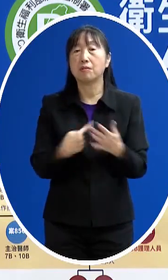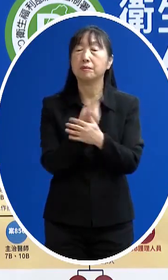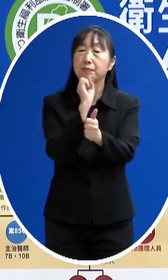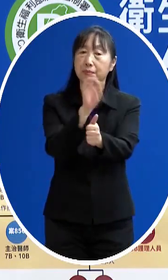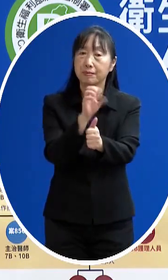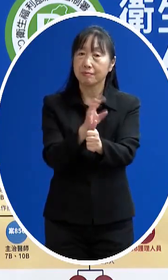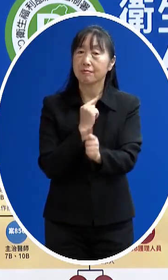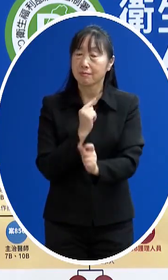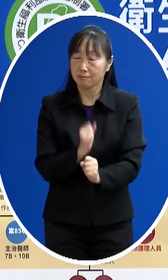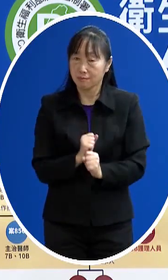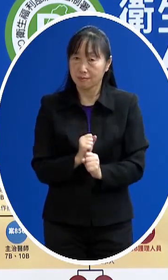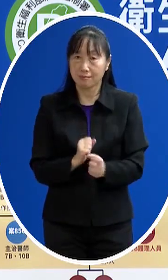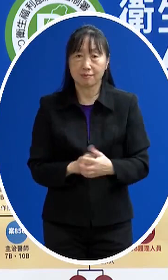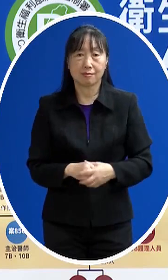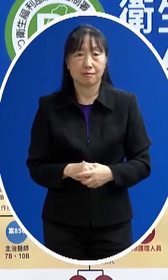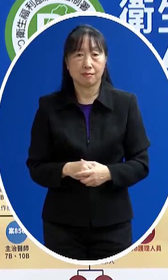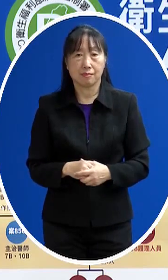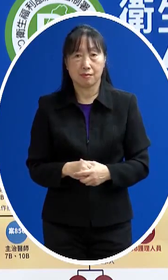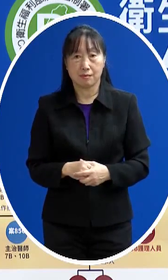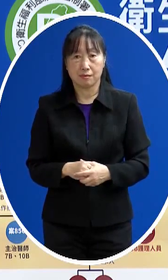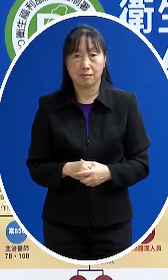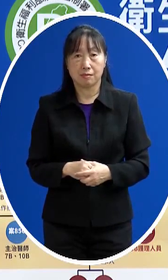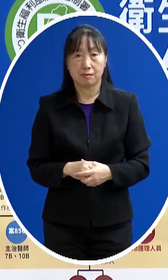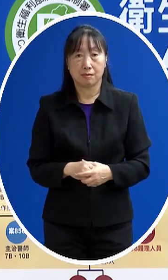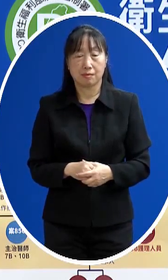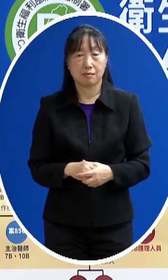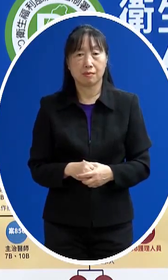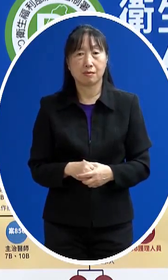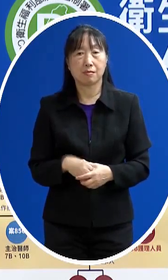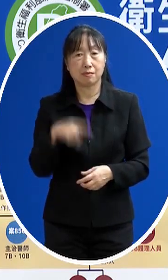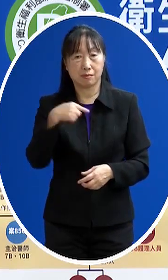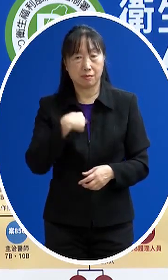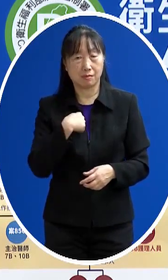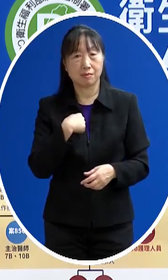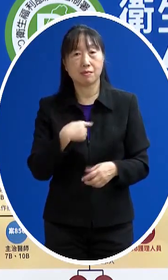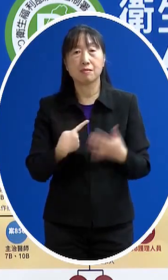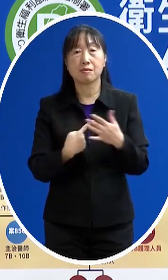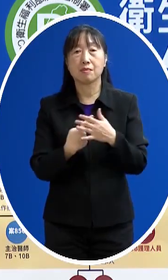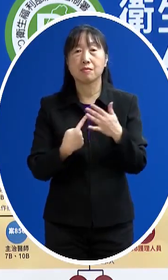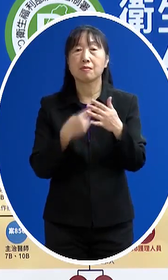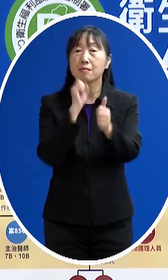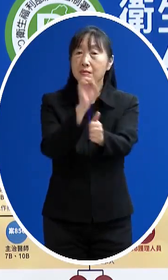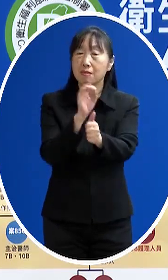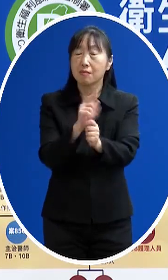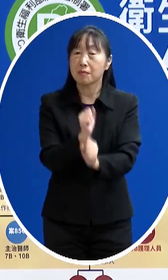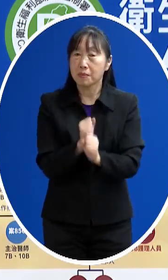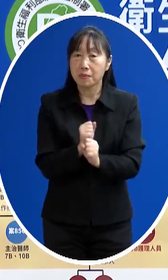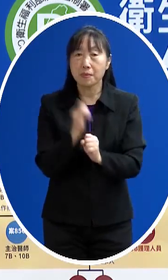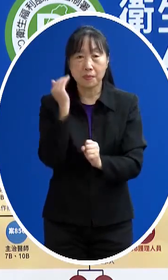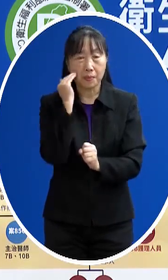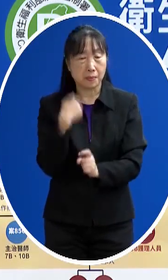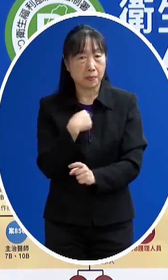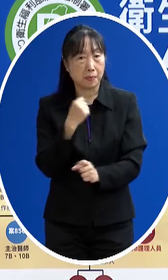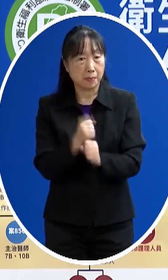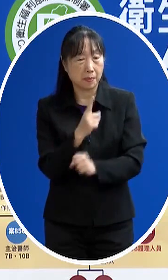提醒，在我们这样我们还特别讲说，我们是强烈建议了哈，如果没有办